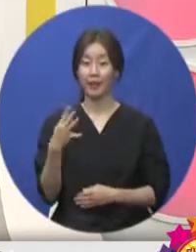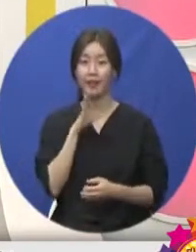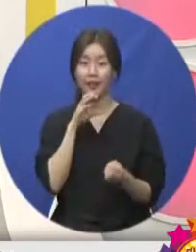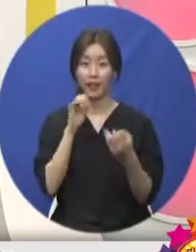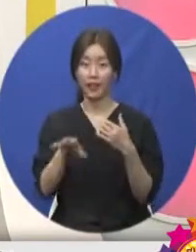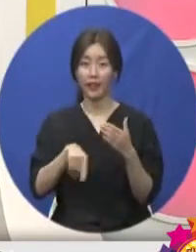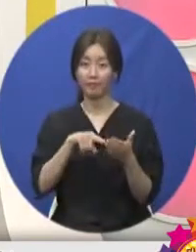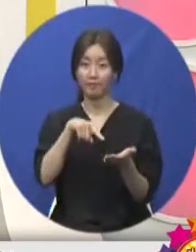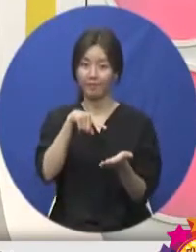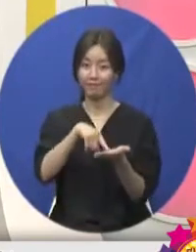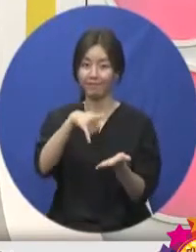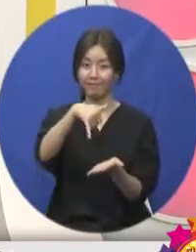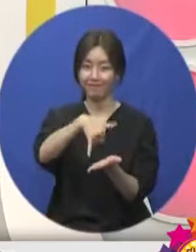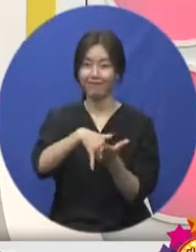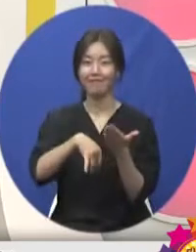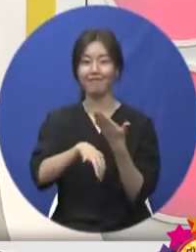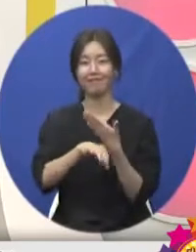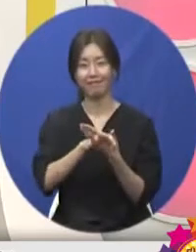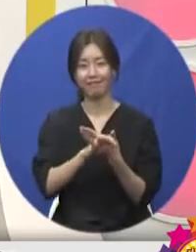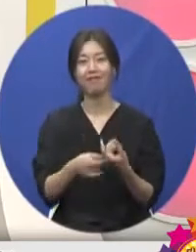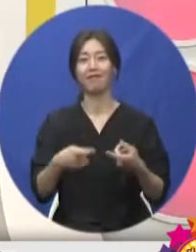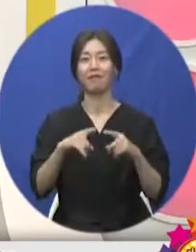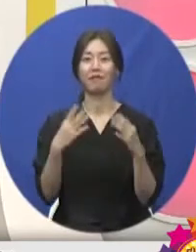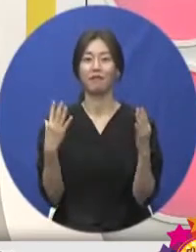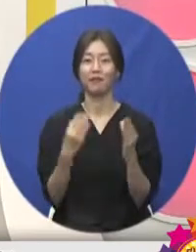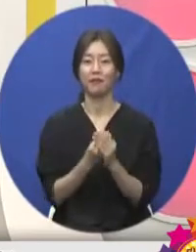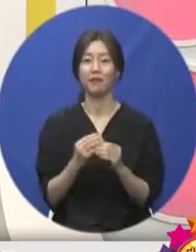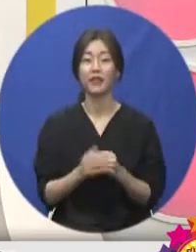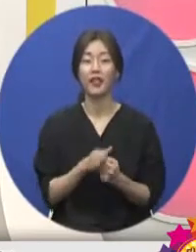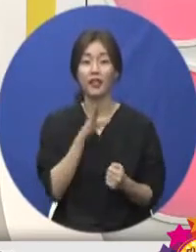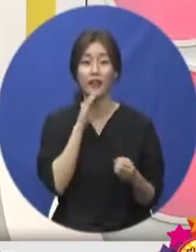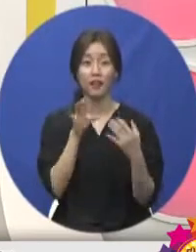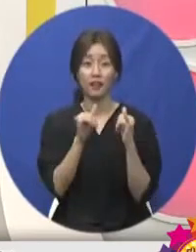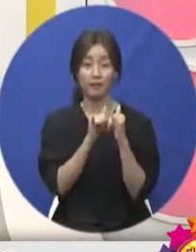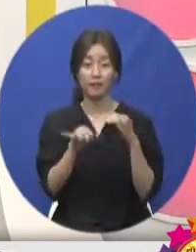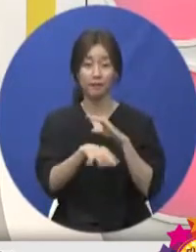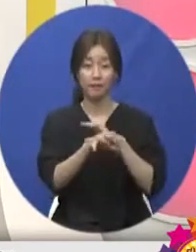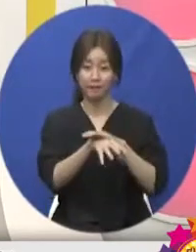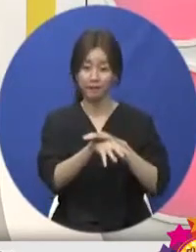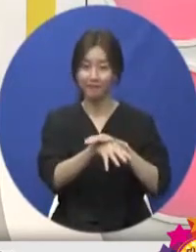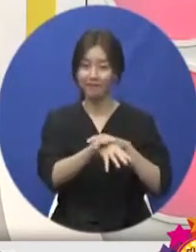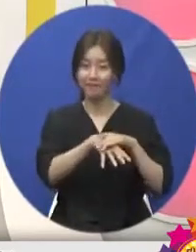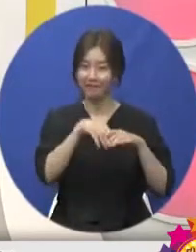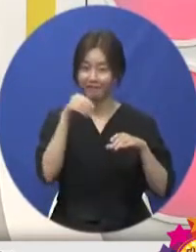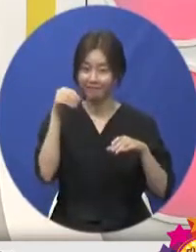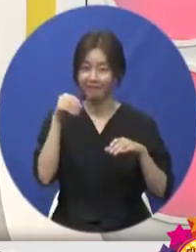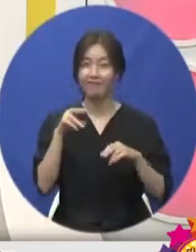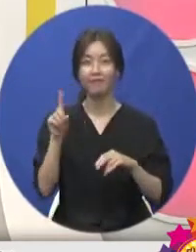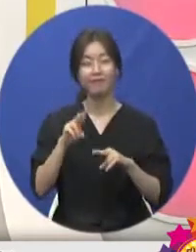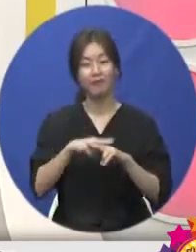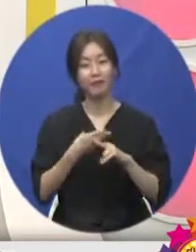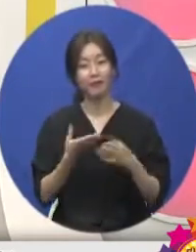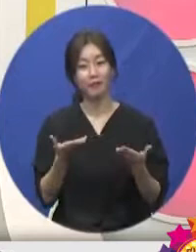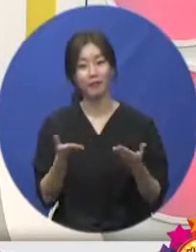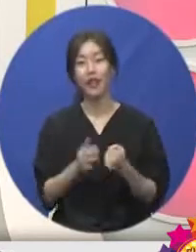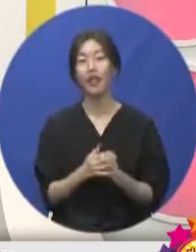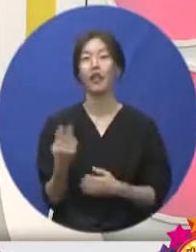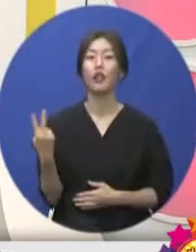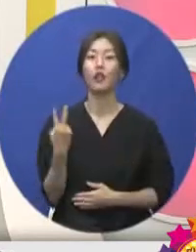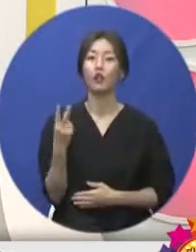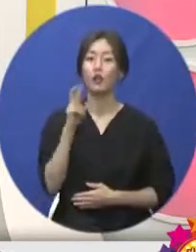정답이란 번호를 딱 누르시고 소화기를 딱 넣으시면 번호가 딱 찍힙니다. 그렇습니다. 정답을 딱 맞추신 분께는 가벼운 추첨을 통해서 뭘 드릴까요? 네,